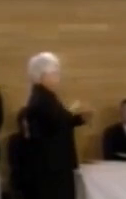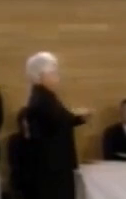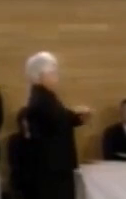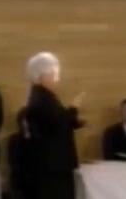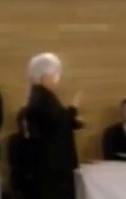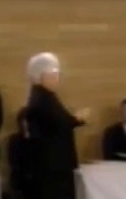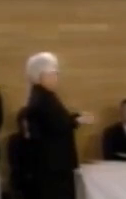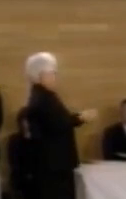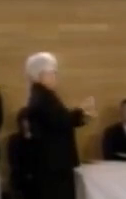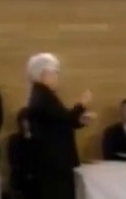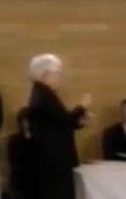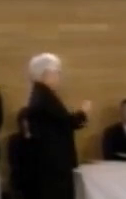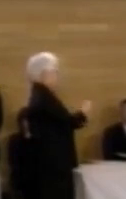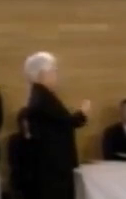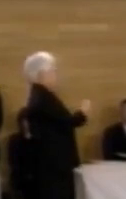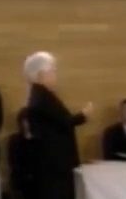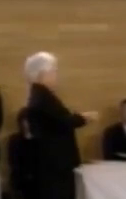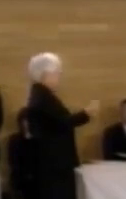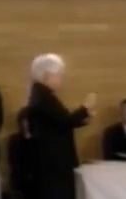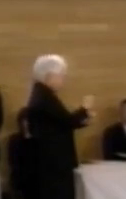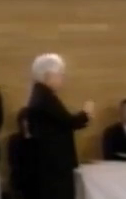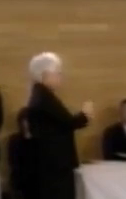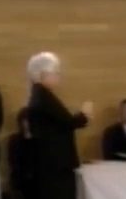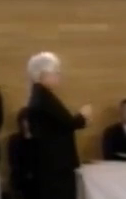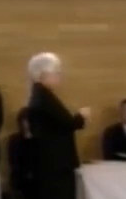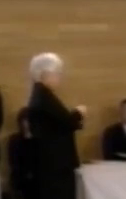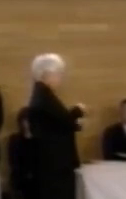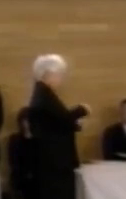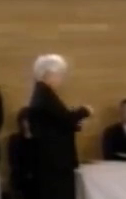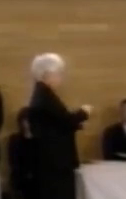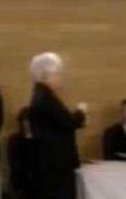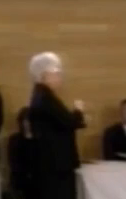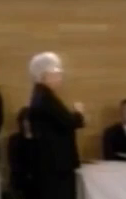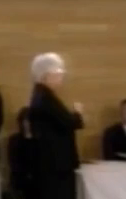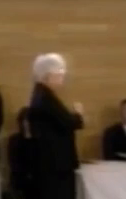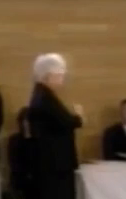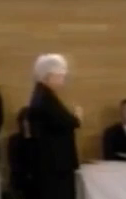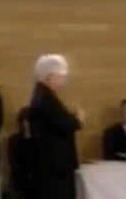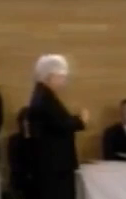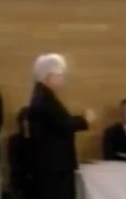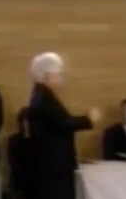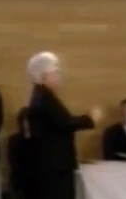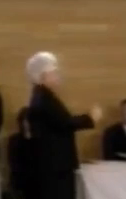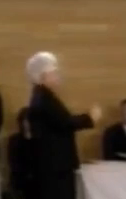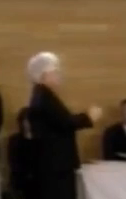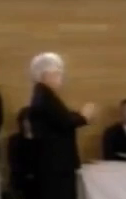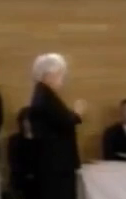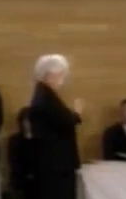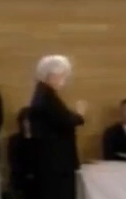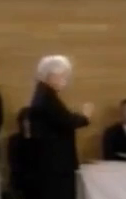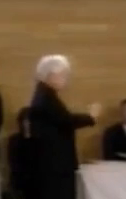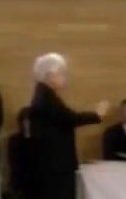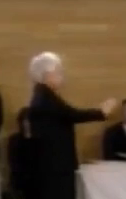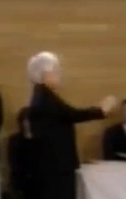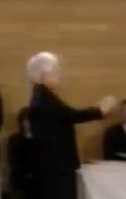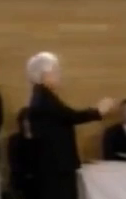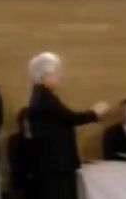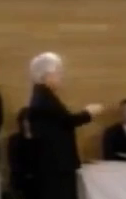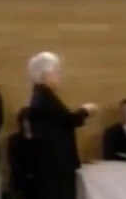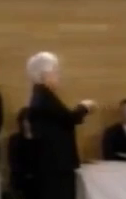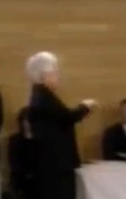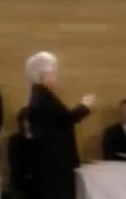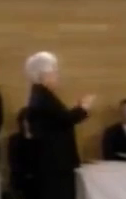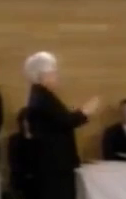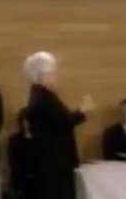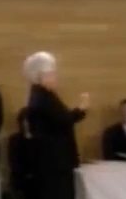旧復興に向け歩みを始め、そして歩み続けた町民の皆様